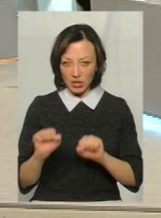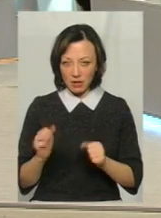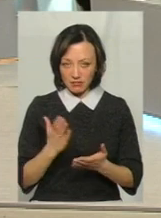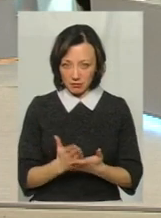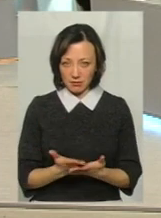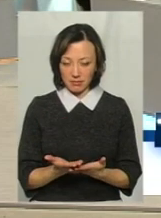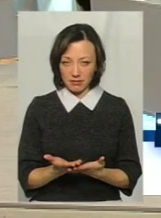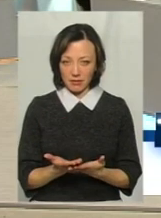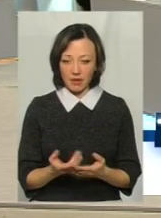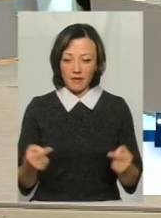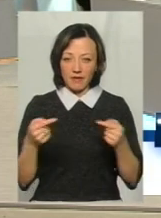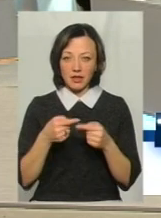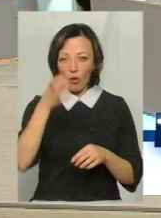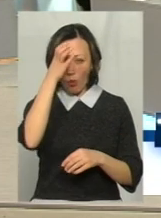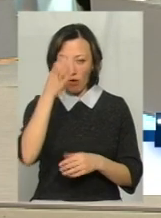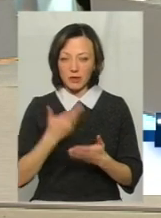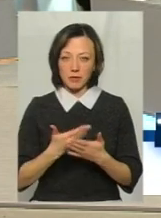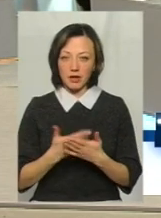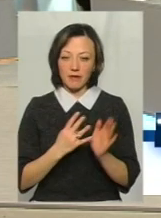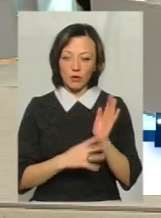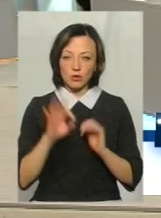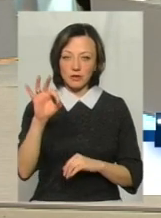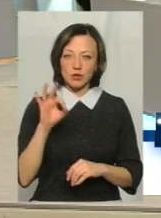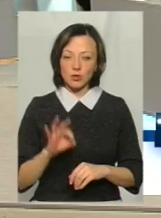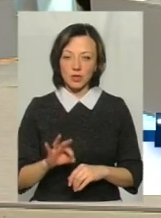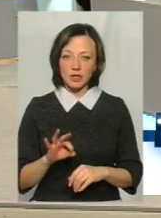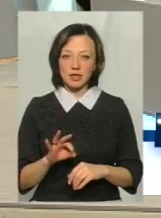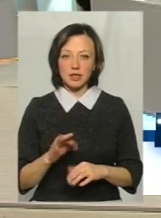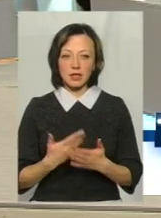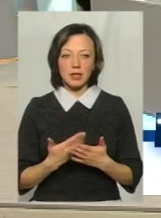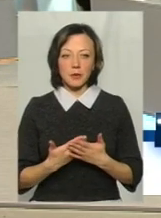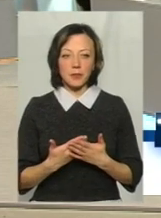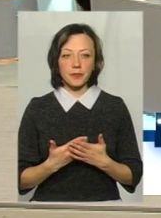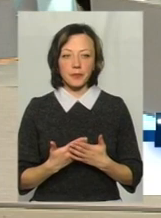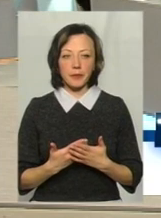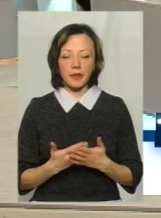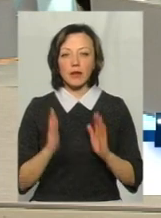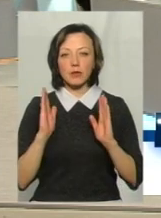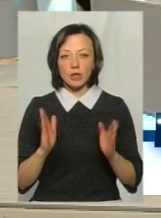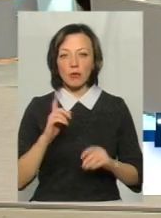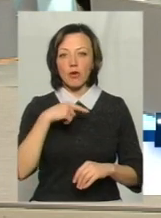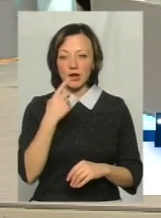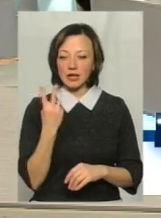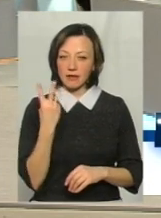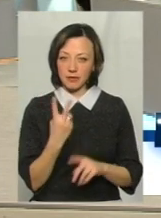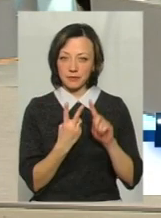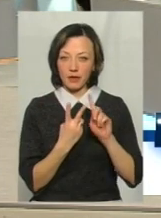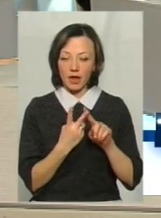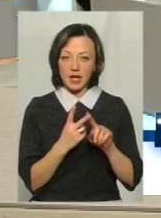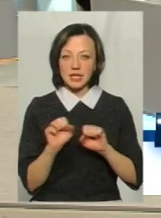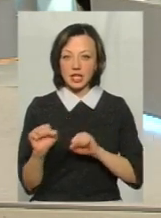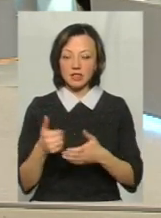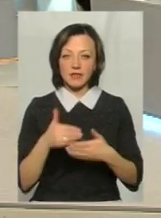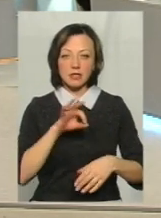не знаю, там визначення наукове, що там на 90%, так? Ну, скажімо так, будемо говорити про дві речі. Захищеність